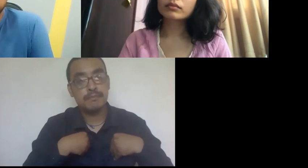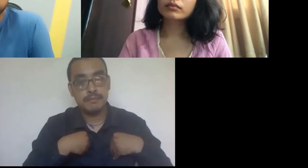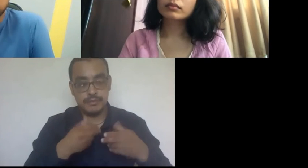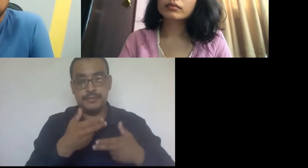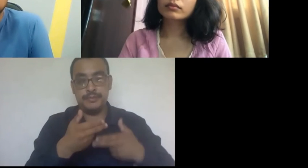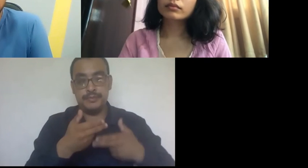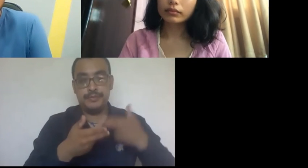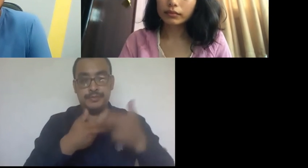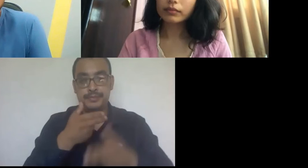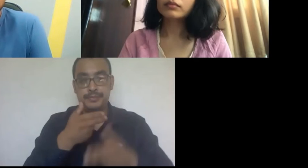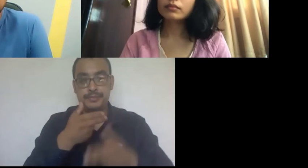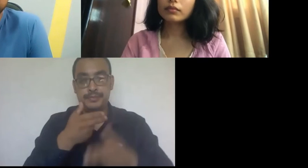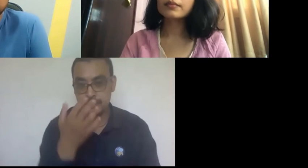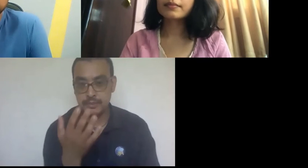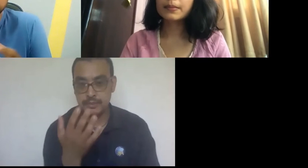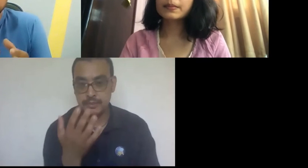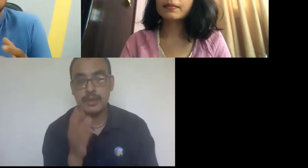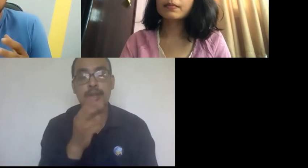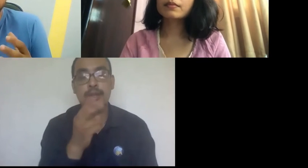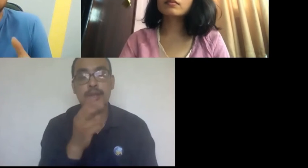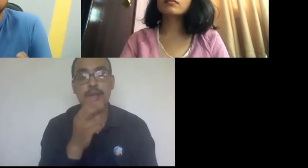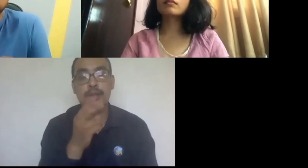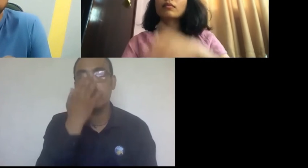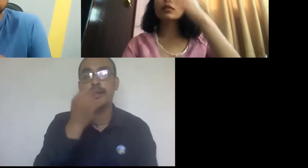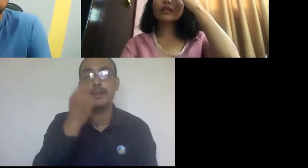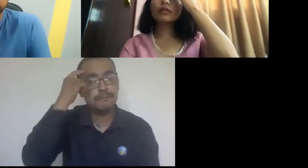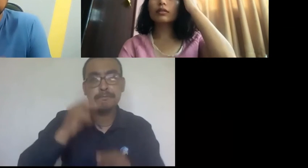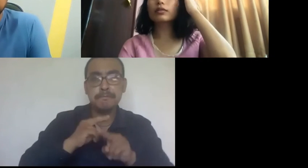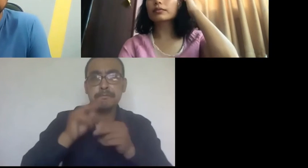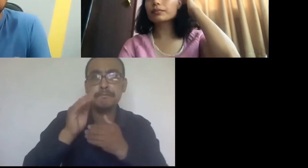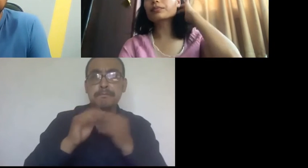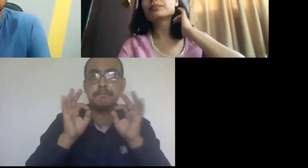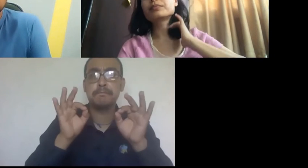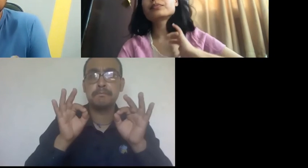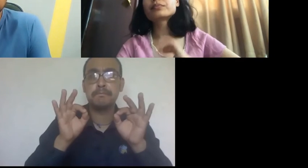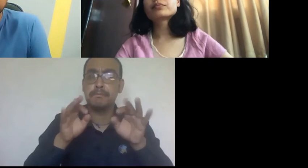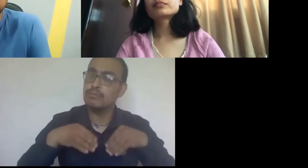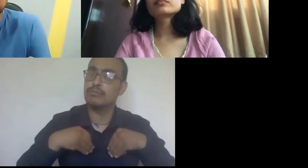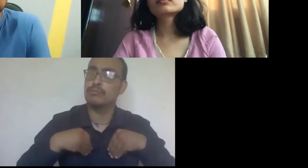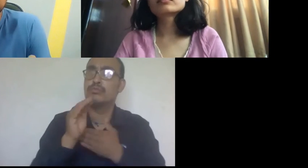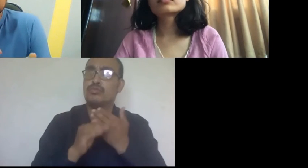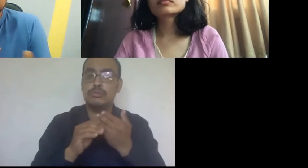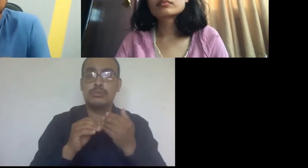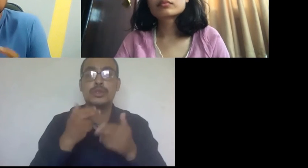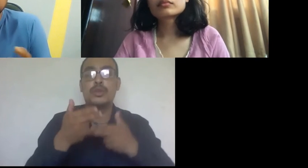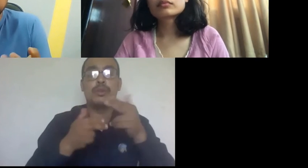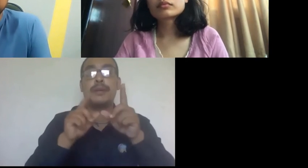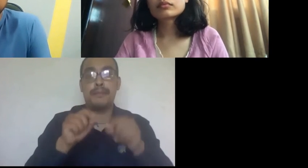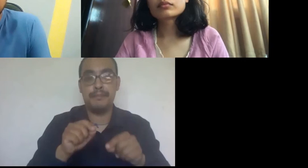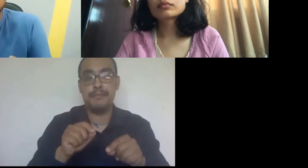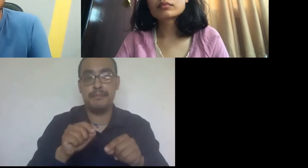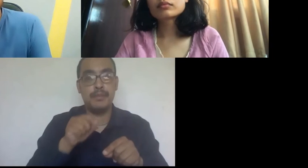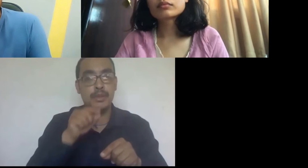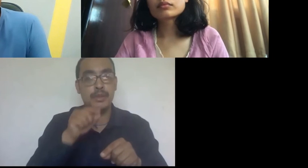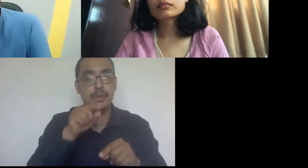चाहिँ तपाईँलाई कम गाह्रो लाग्छ। त्यही कारणले हामी माइन्ड अलिकति माइन्डफुल भएर चलाउनु पर्छ भन्छ क्या हामीहरू चाहिँ। प्लस हामीले चाहिँ त्यहाँ त्यो